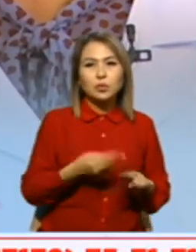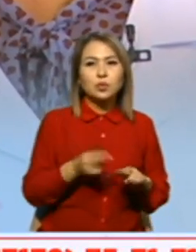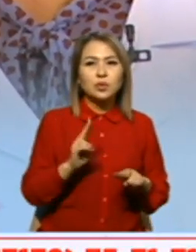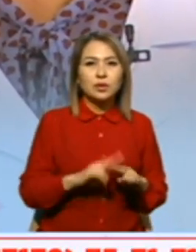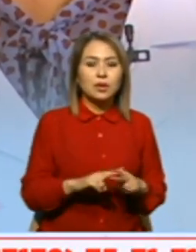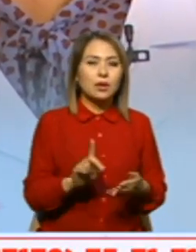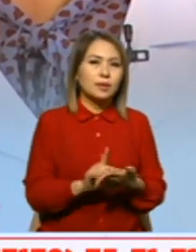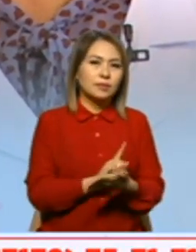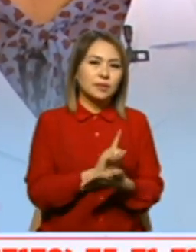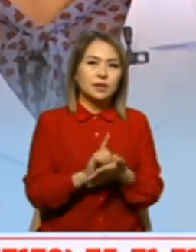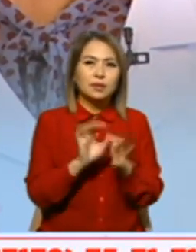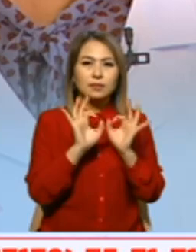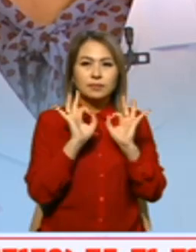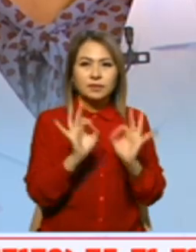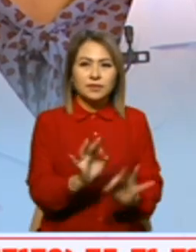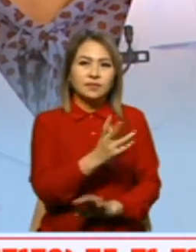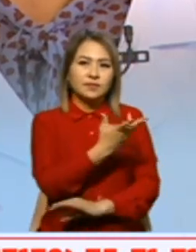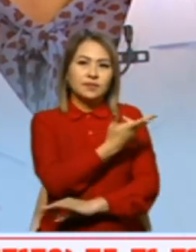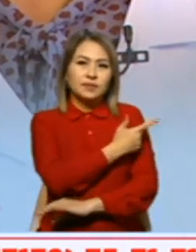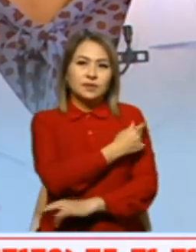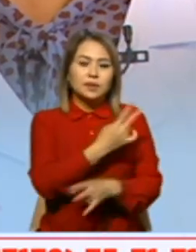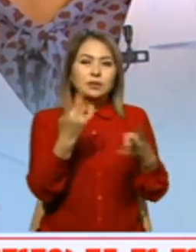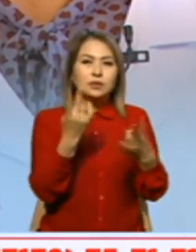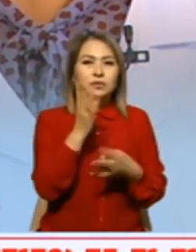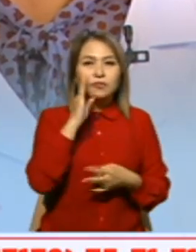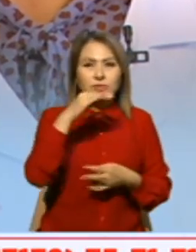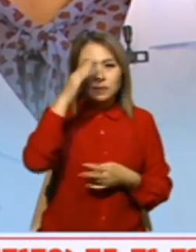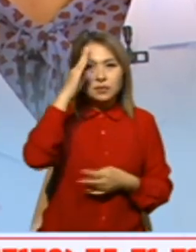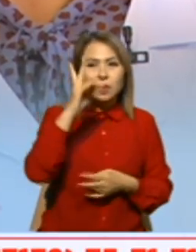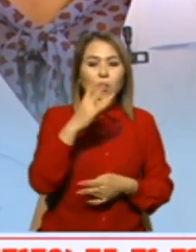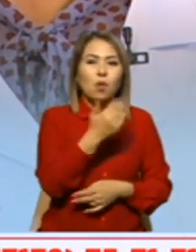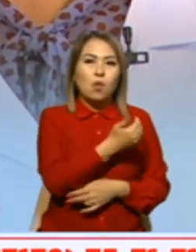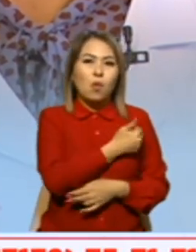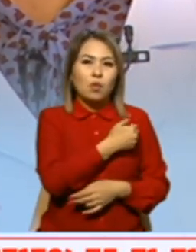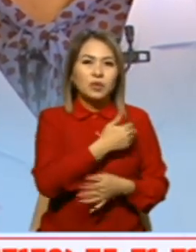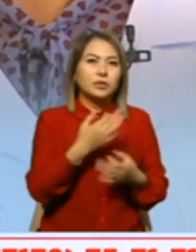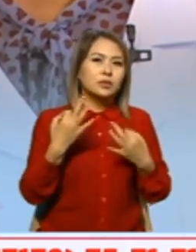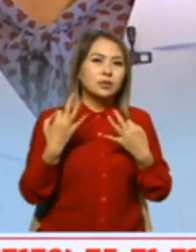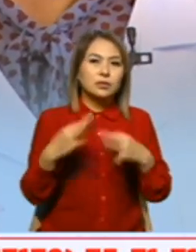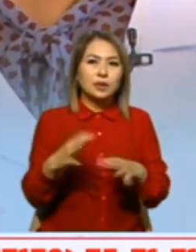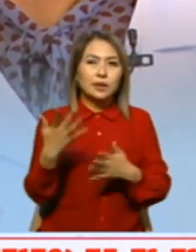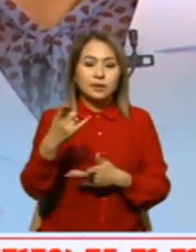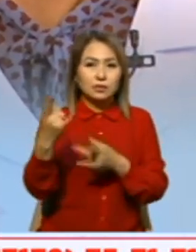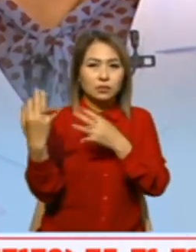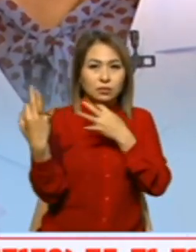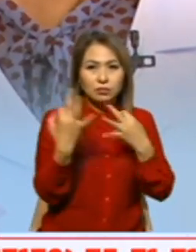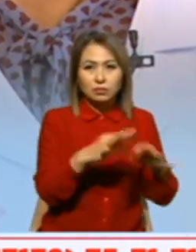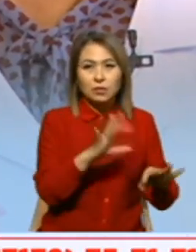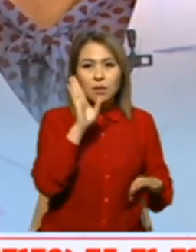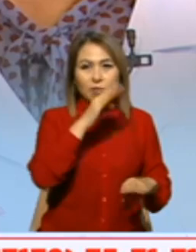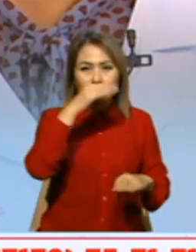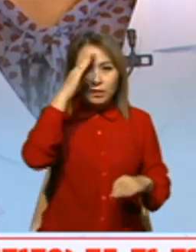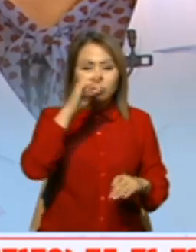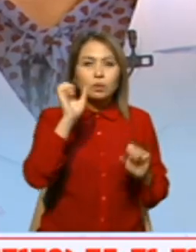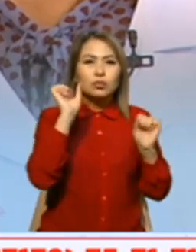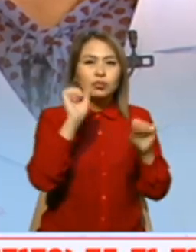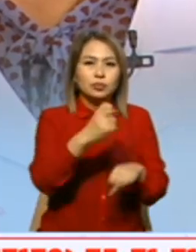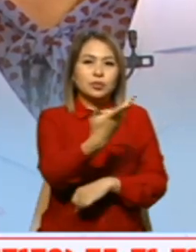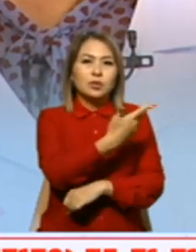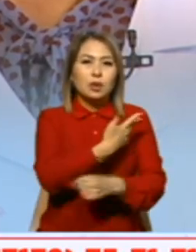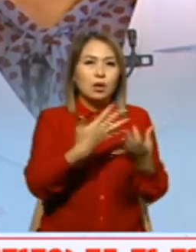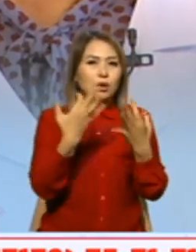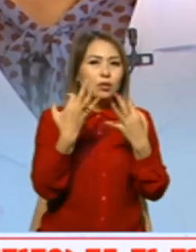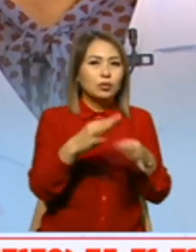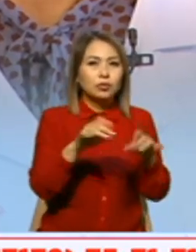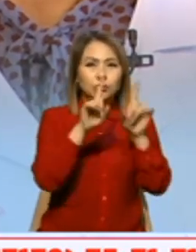міндетті түрде алған дұрыс. Бірақ та енді ата-аналардың өзінің қалауына тағы еркіне береміз. Рұқсат берсе жаңағыдай саламыз, егер рұқсат